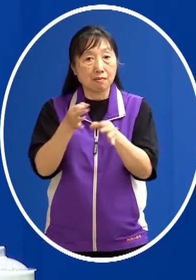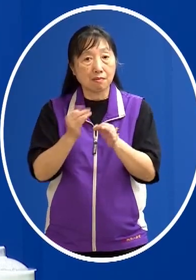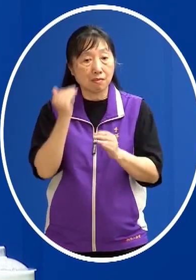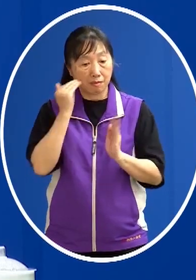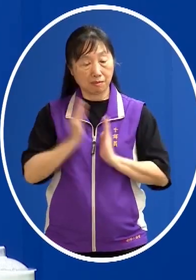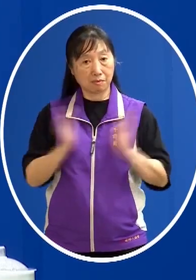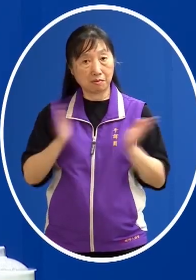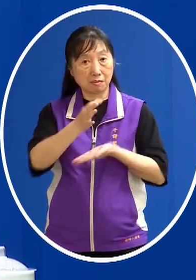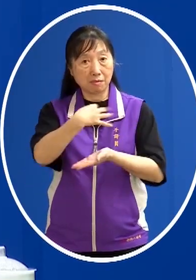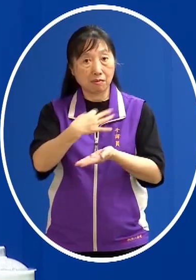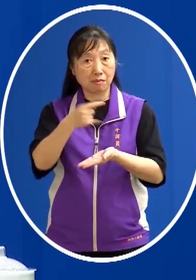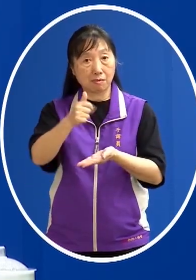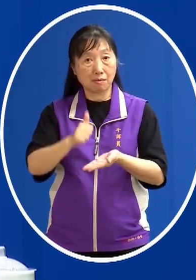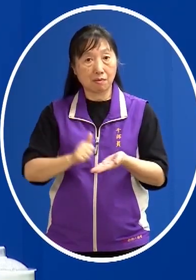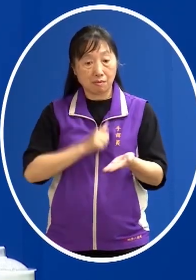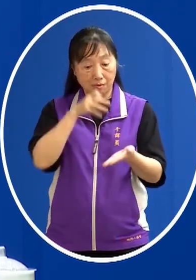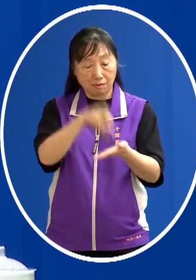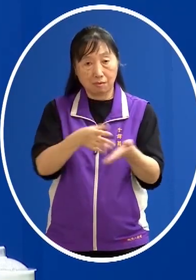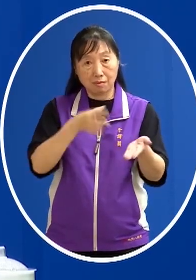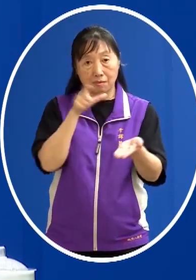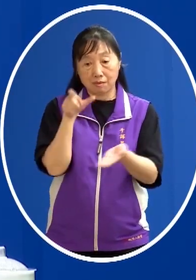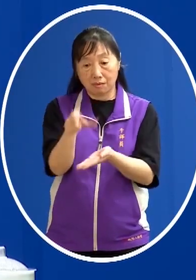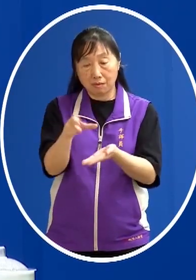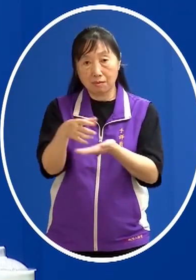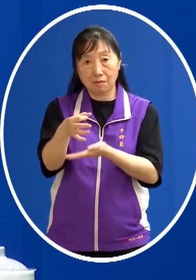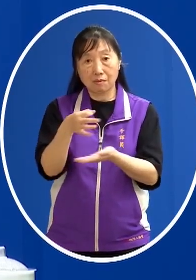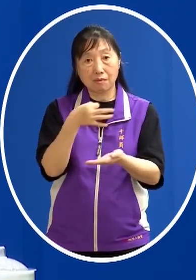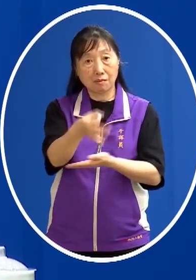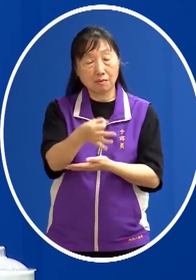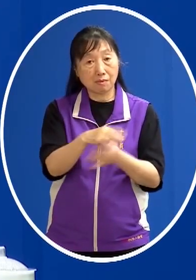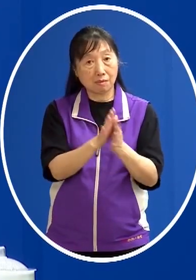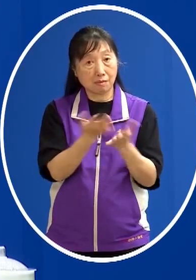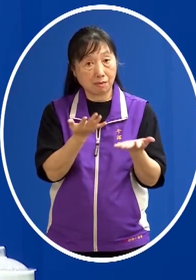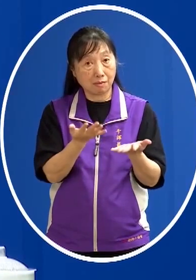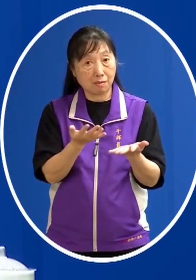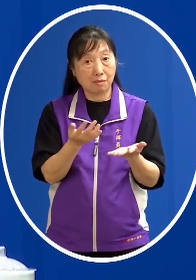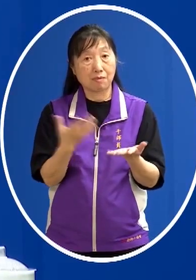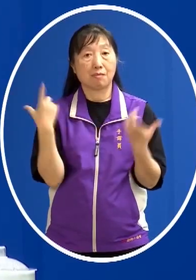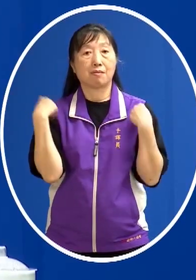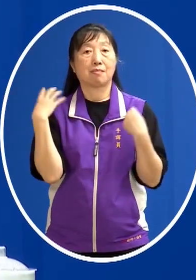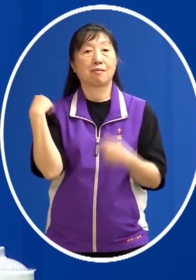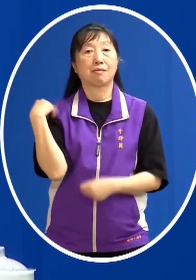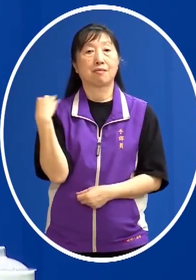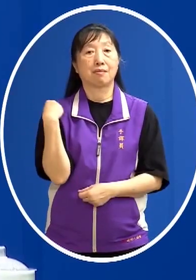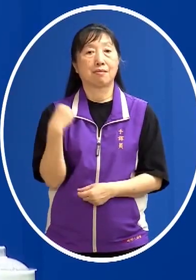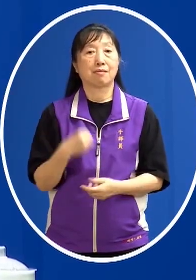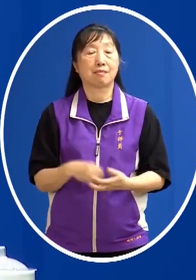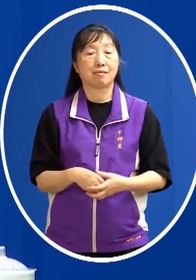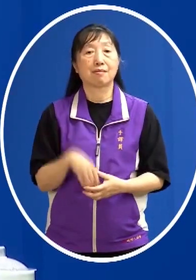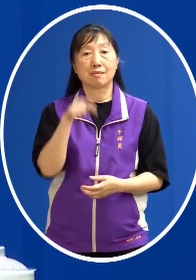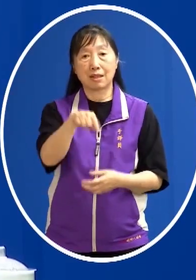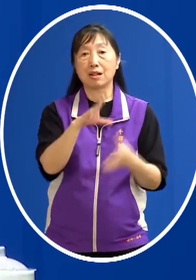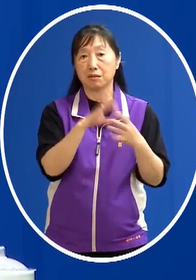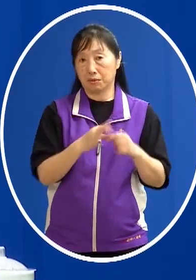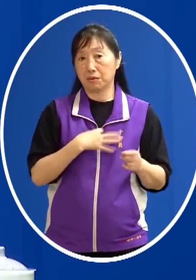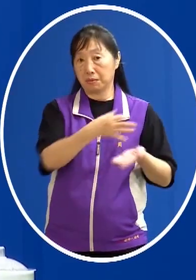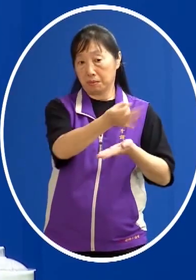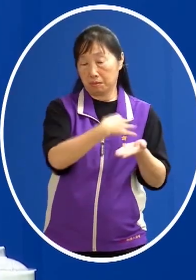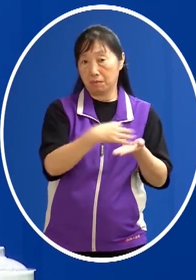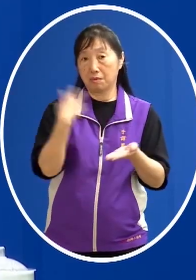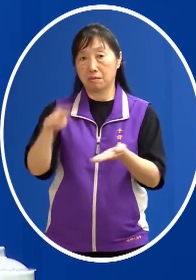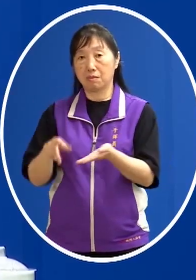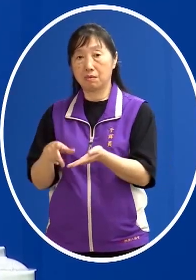我们同时实名制的口罩也来并存，那这样呢，可以说开放了以